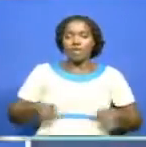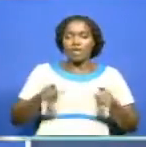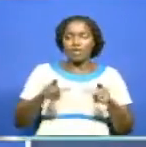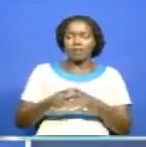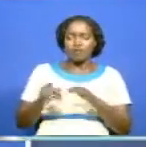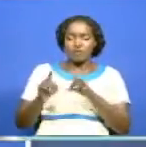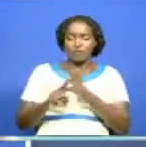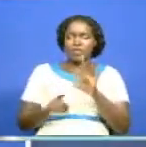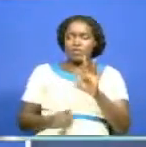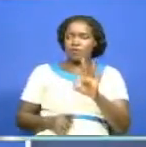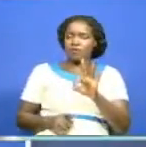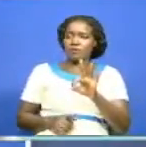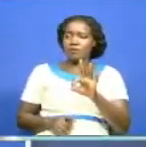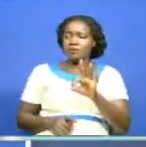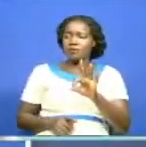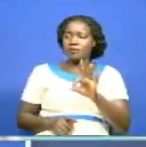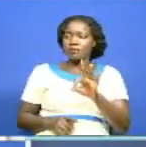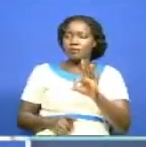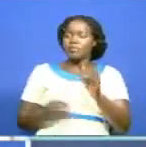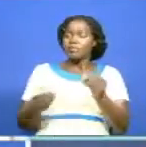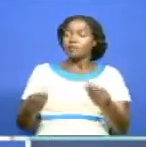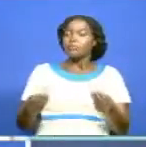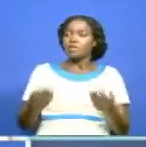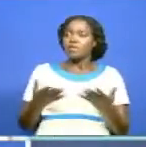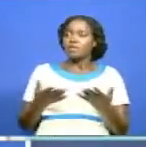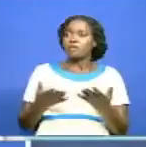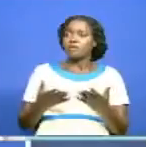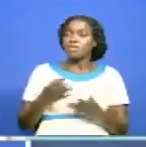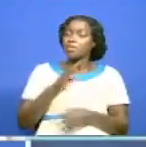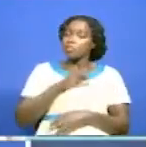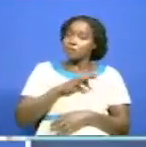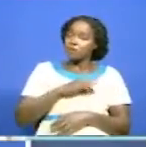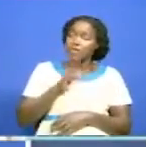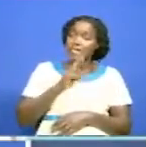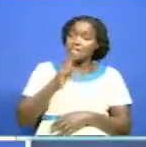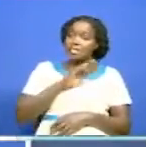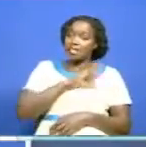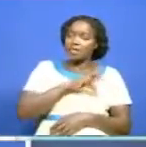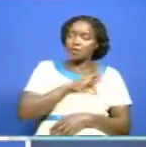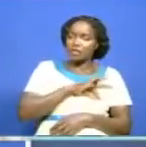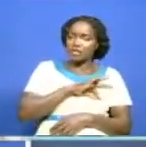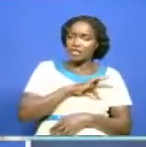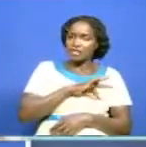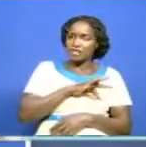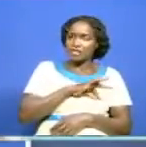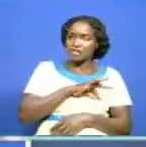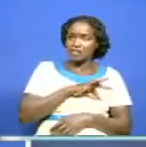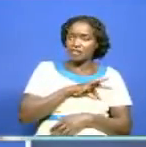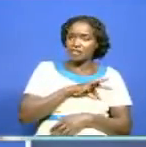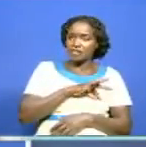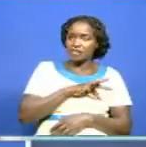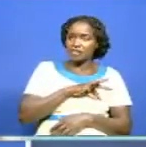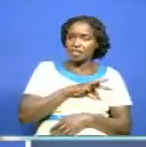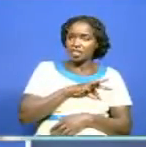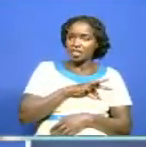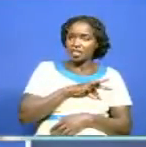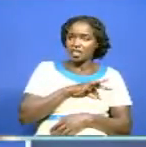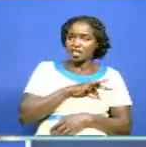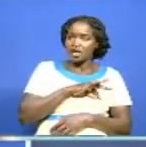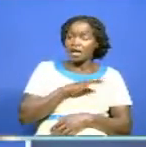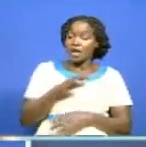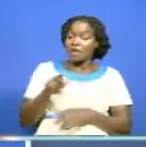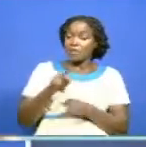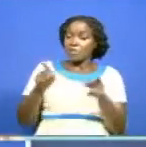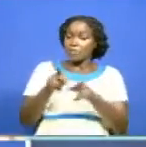tukakuwa tunaitisha ya kwamba tupatiwe ile marupurupu ya risk allowance. kwa sababu penye tunafanyia kazi